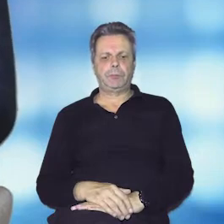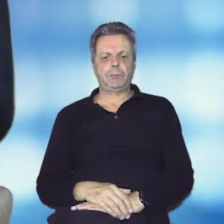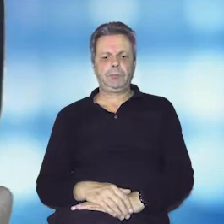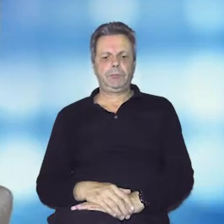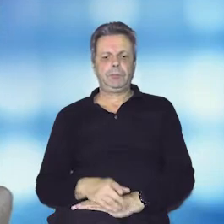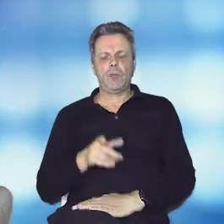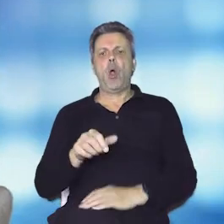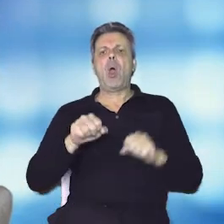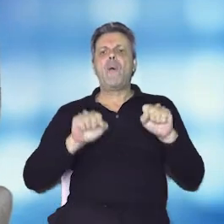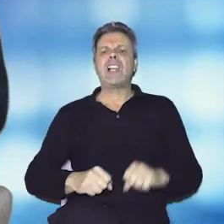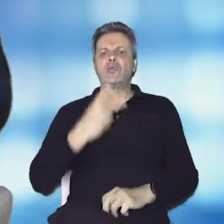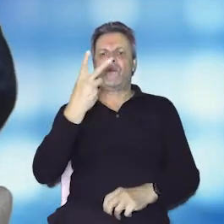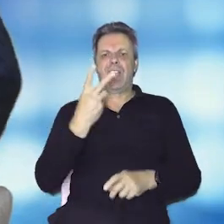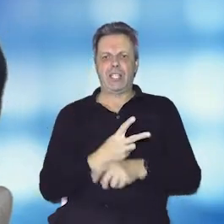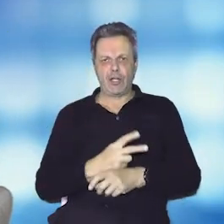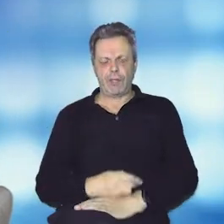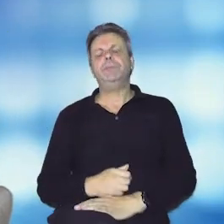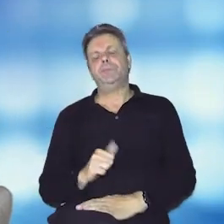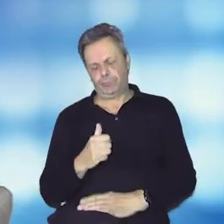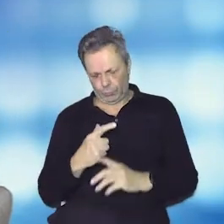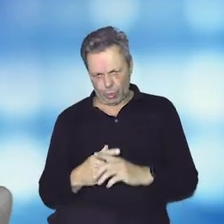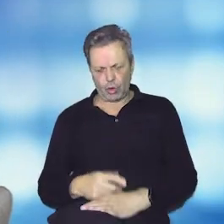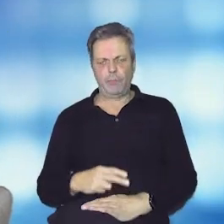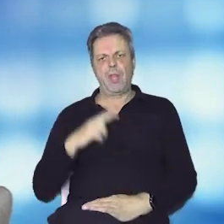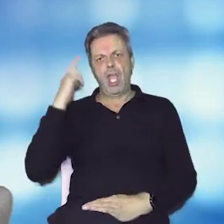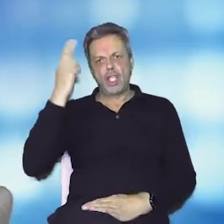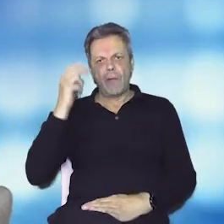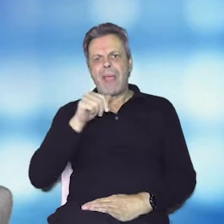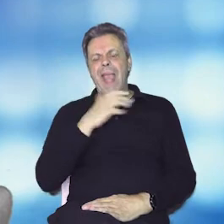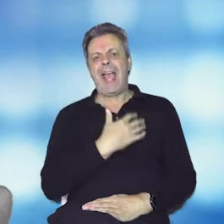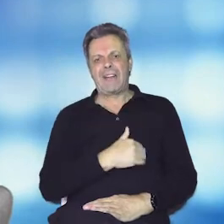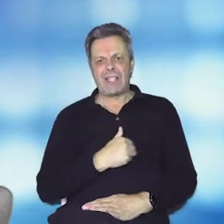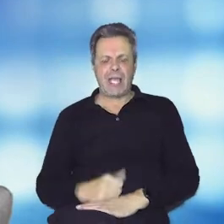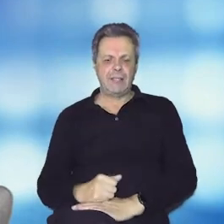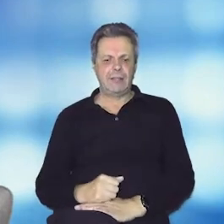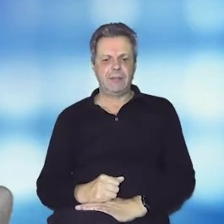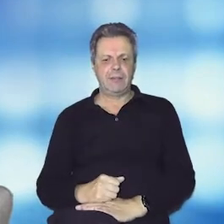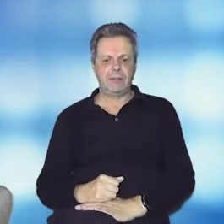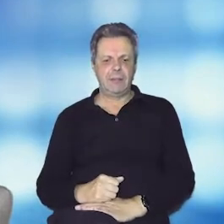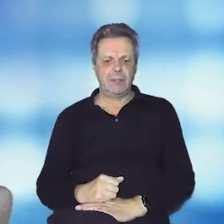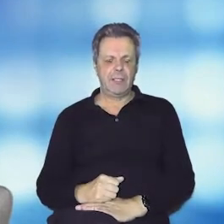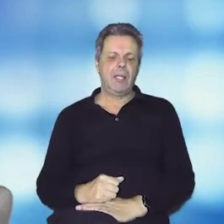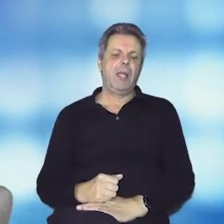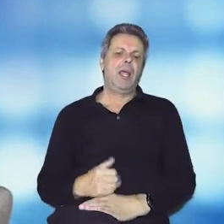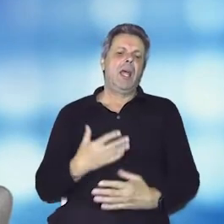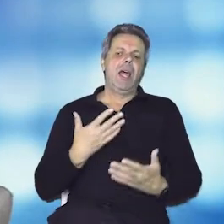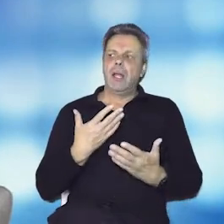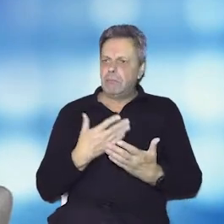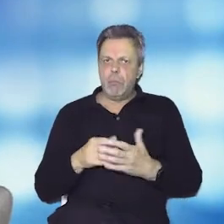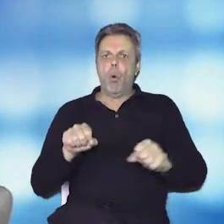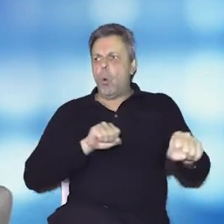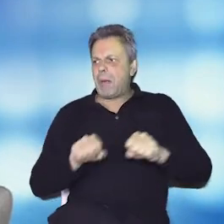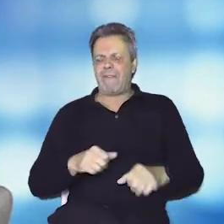Ona je u vlasništvu dvije države. Tako je. Slovenije i Hrvatske. Tako je i uprava, tako